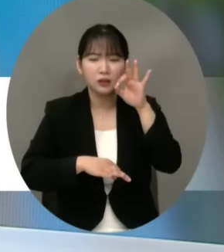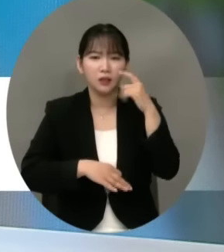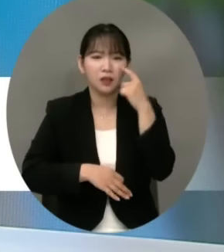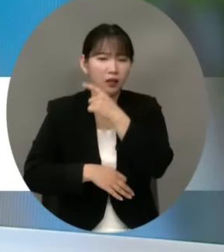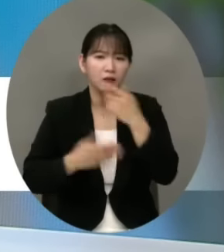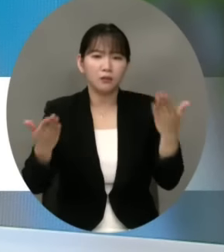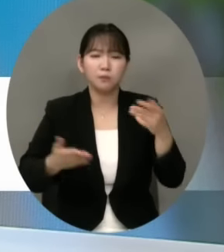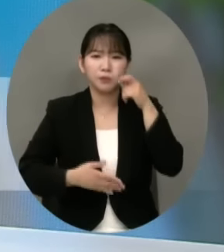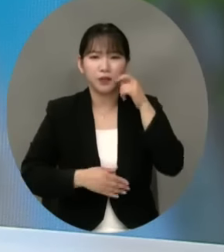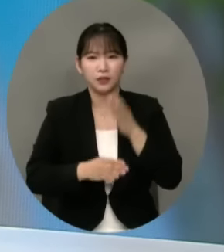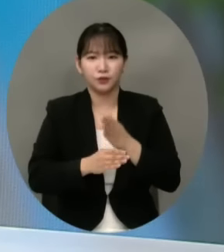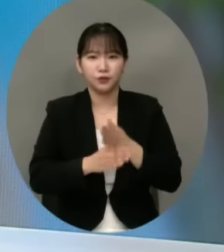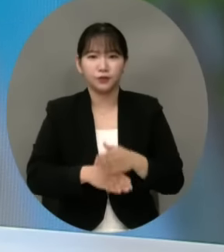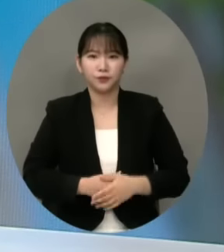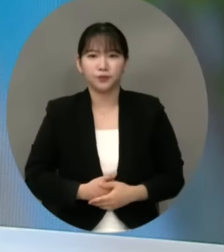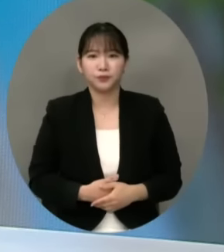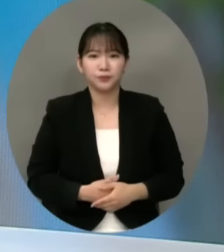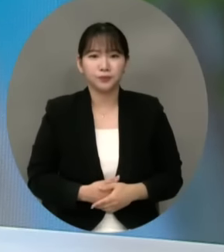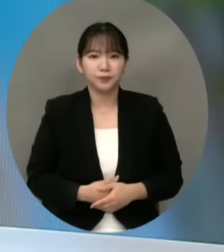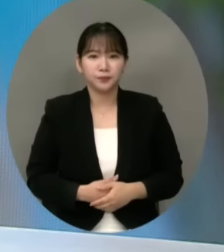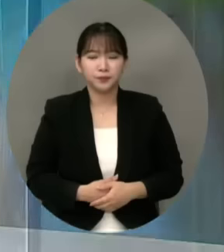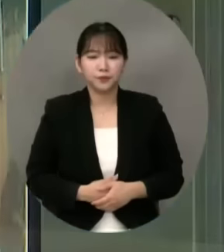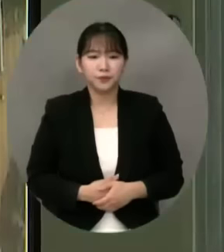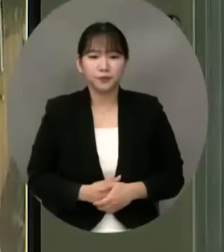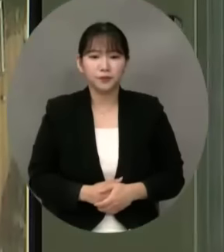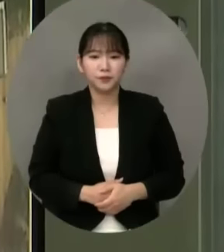하지 못하고 있습니다. 서희령 기자입니다.